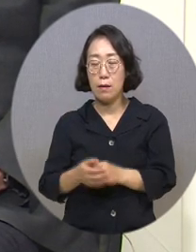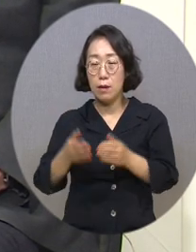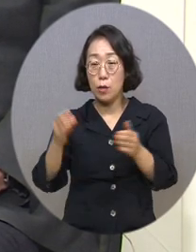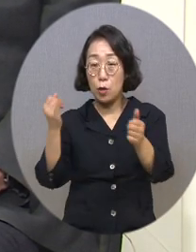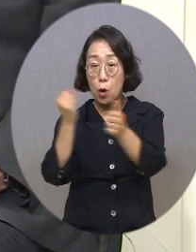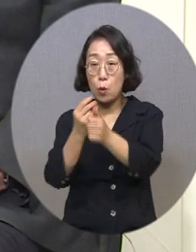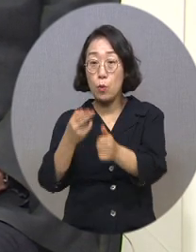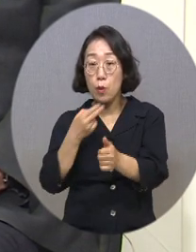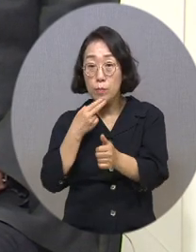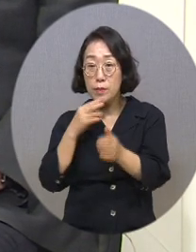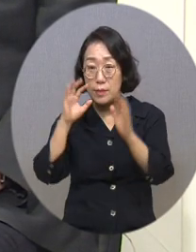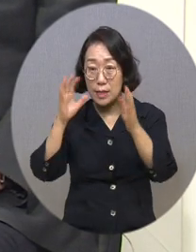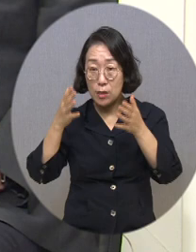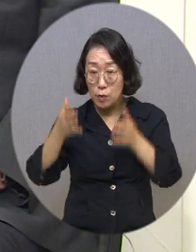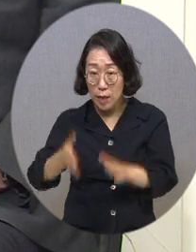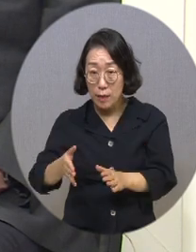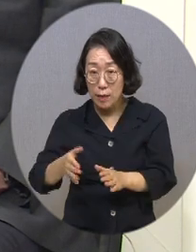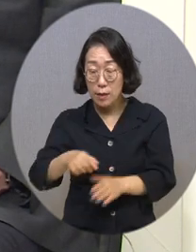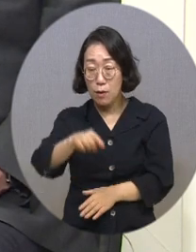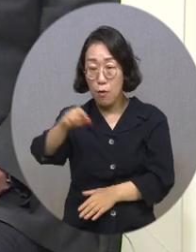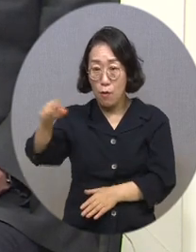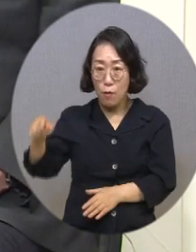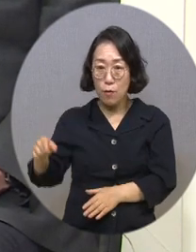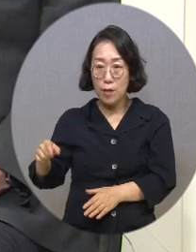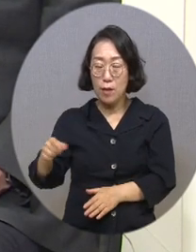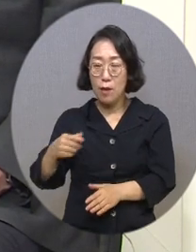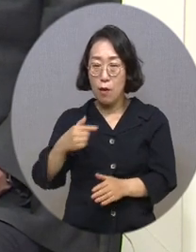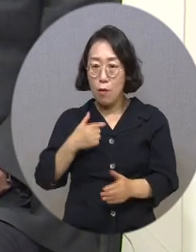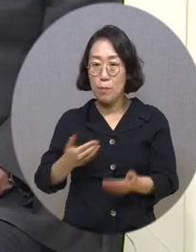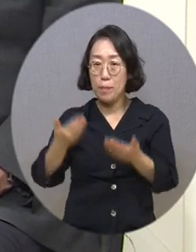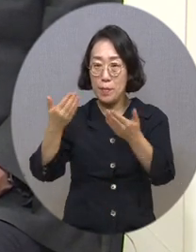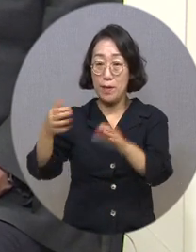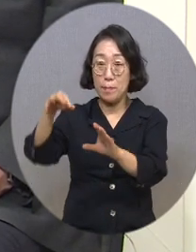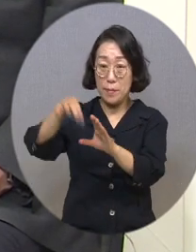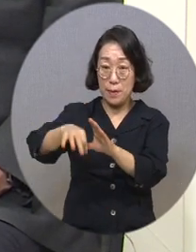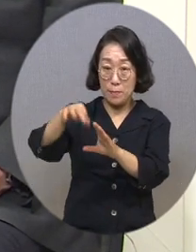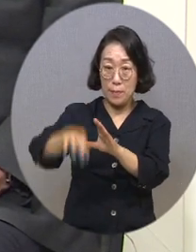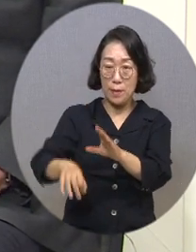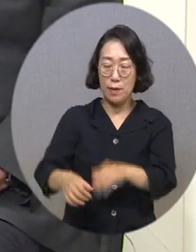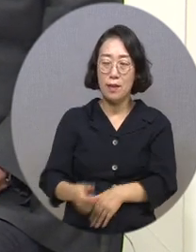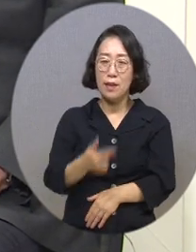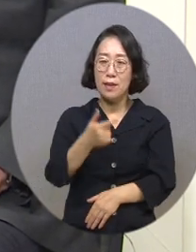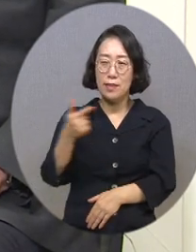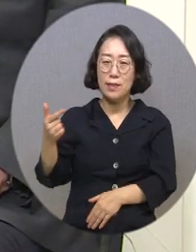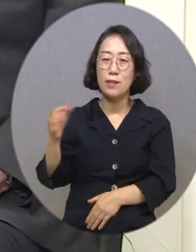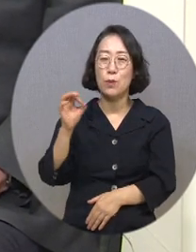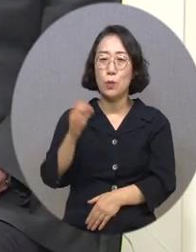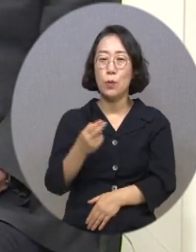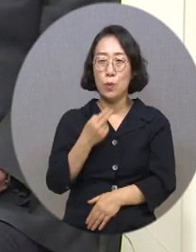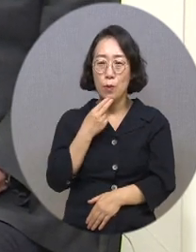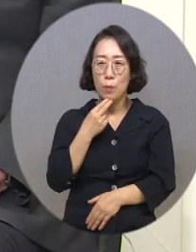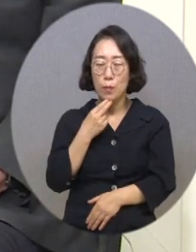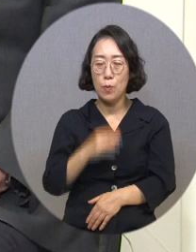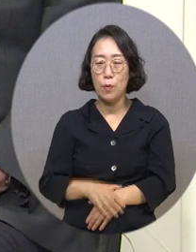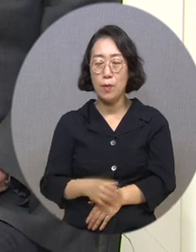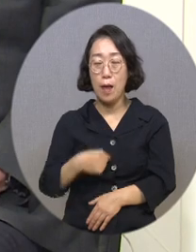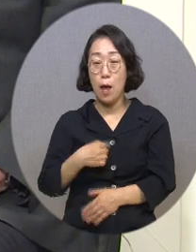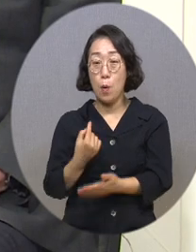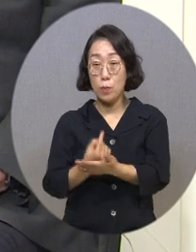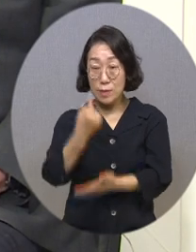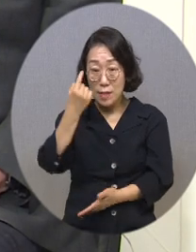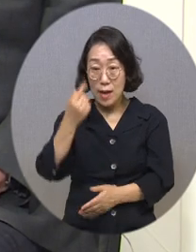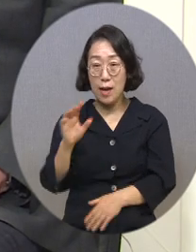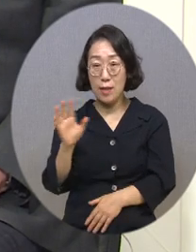기증도 하고 네. 뭐 좋은 일 하셨다고 그래? 아, 네. 네. 뭐 큰 금액은 아닌데 네. 저 혼자서 한 게 아니라 제가 이제 이걸